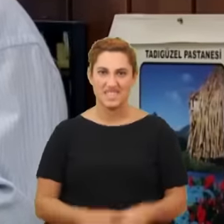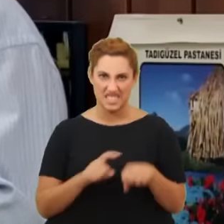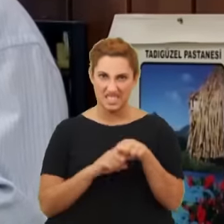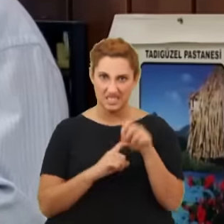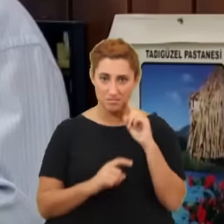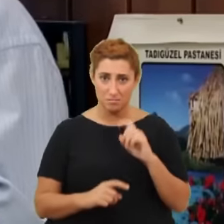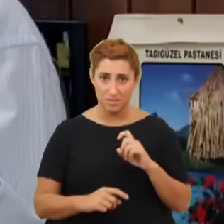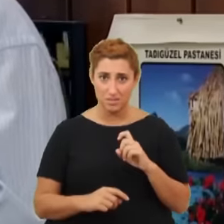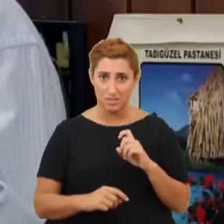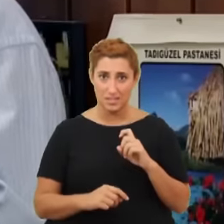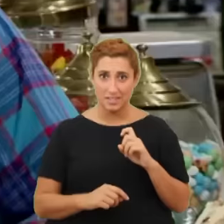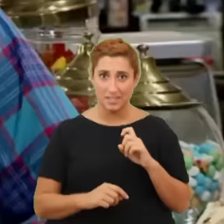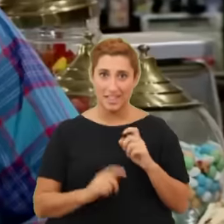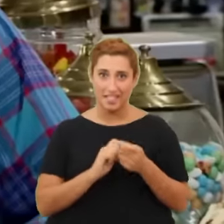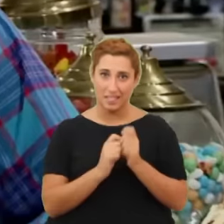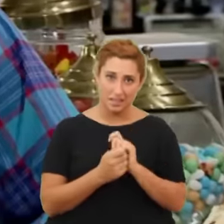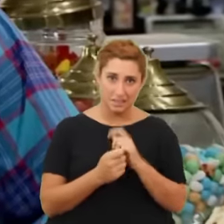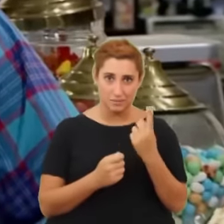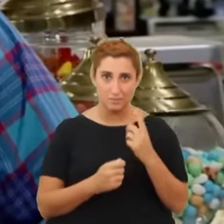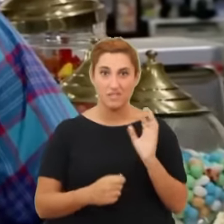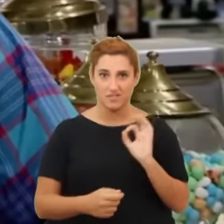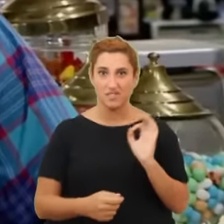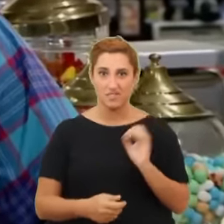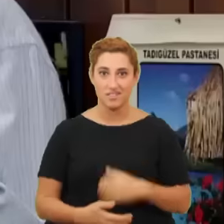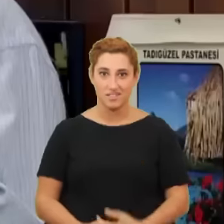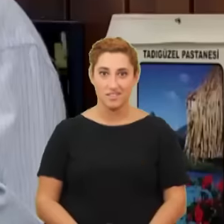Sinirli mi? Ters mi? Evet.